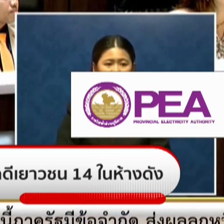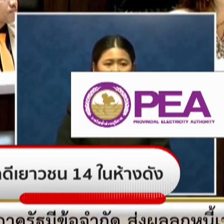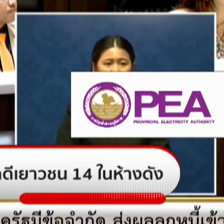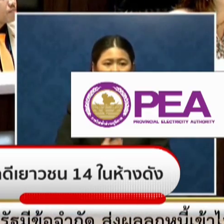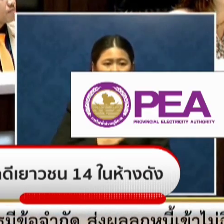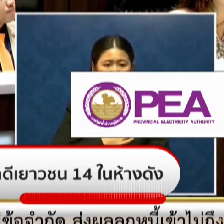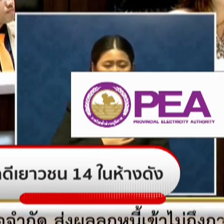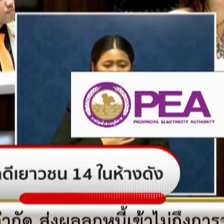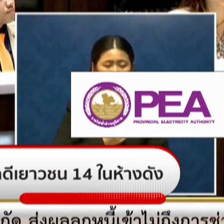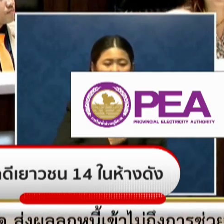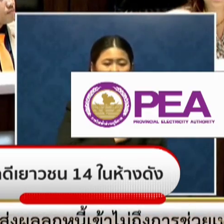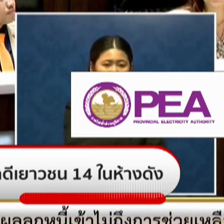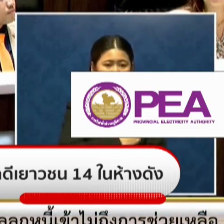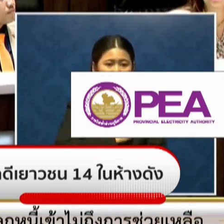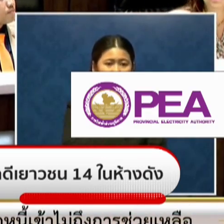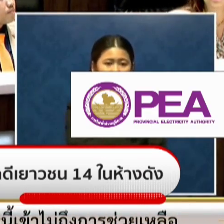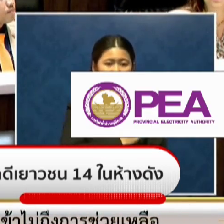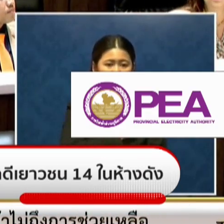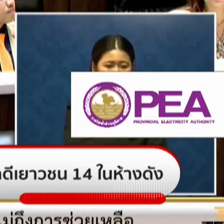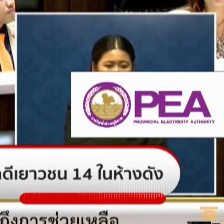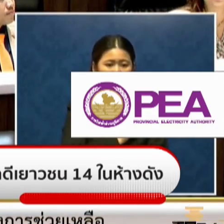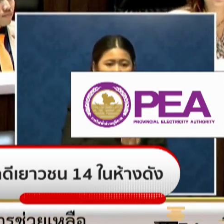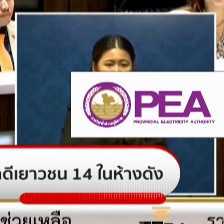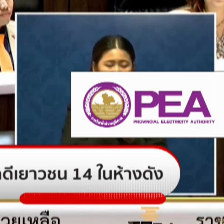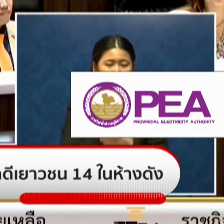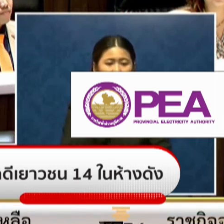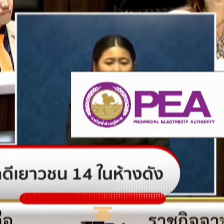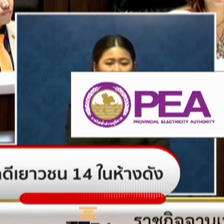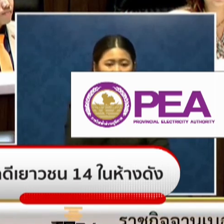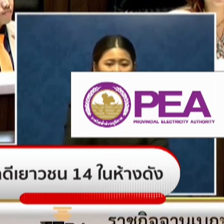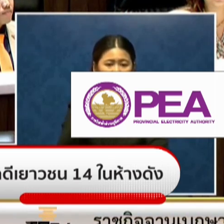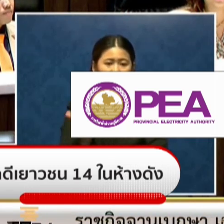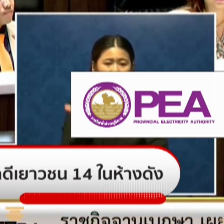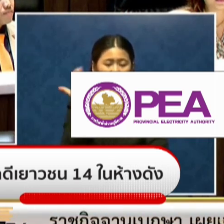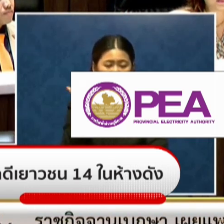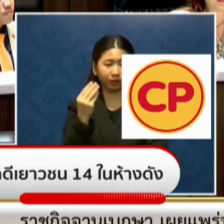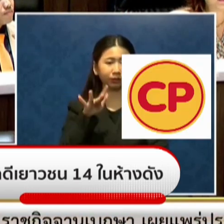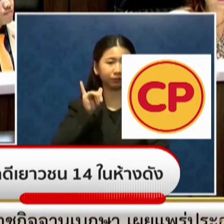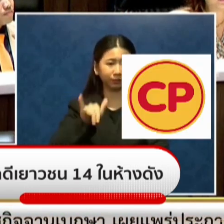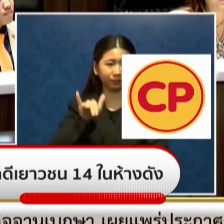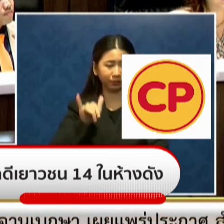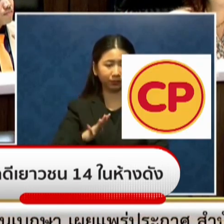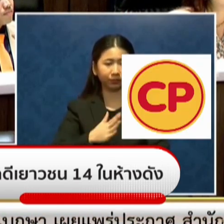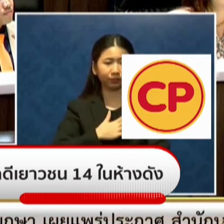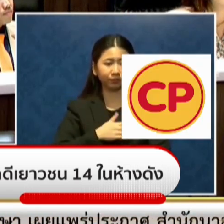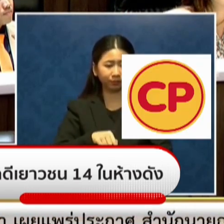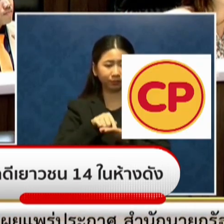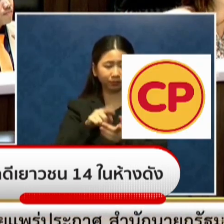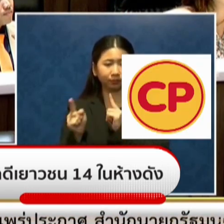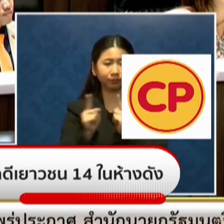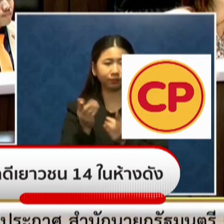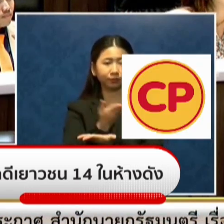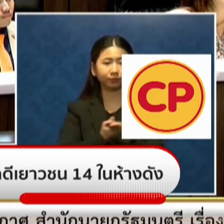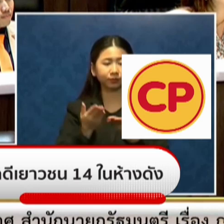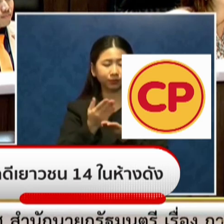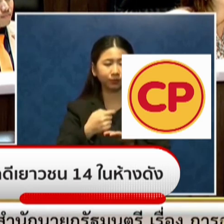ป้องกันพฤติกรรมเลียนแบบซึ่งนับตั้งแต่เกิดเหตุเราจะเห็นการเผยแพร่แล้วก็ใบหน้าของผู้ก่อเหตุอย่างกว้างขวางแม้ว่าผู้เชี่ยว